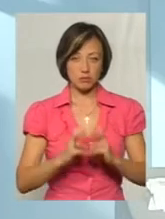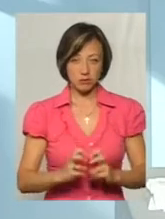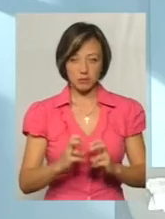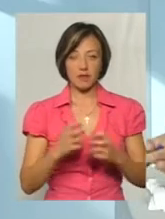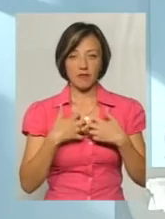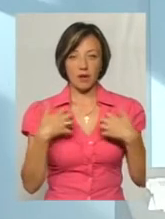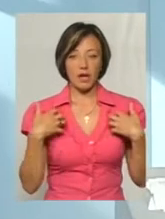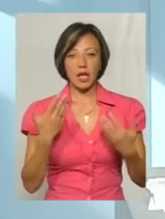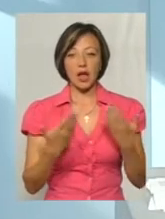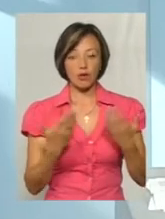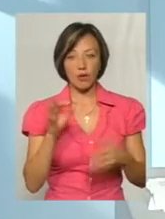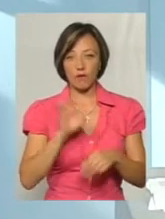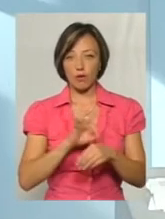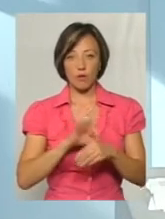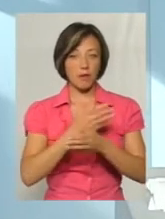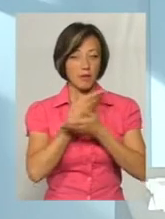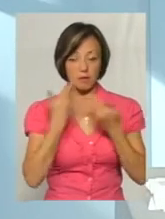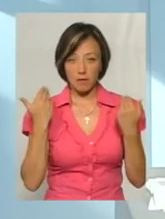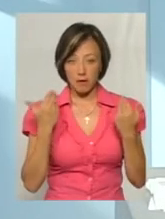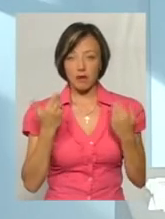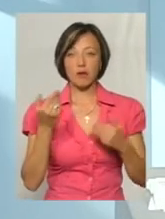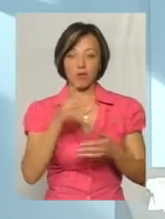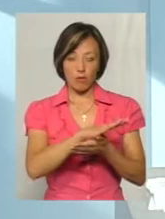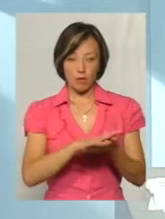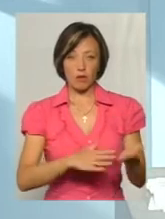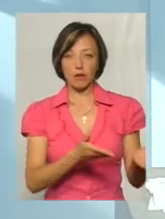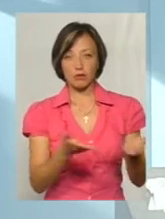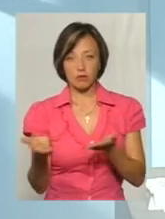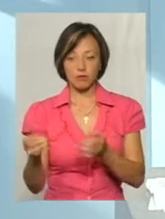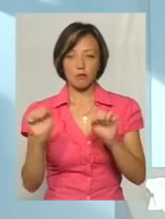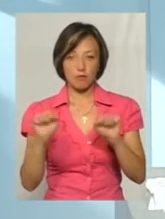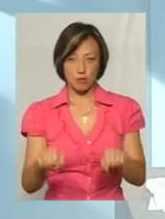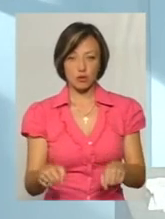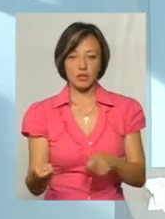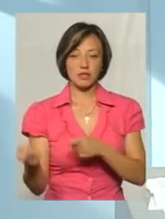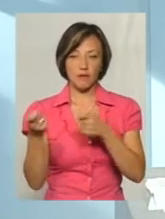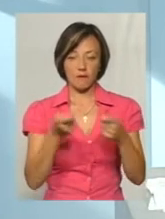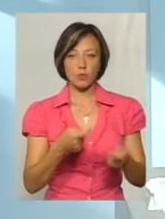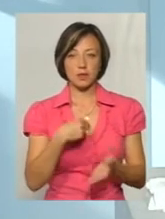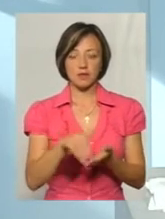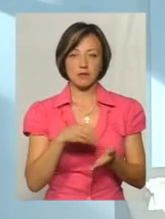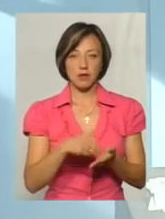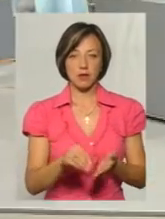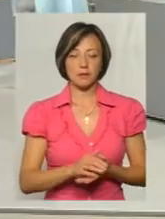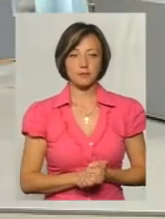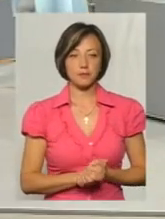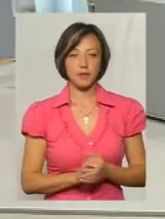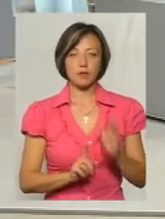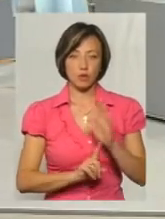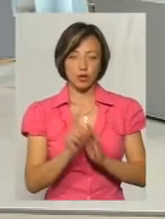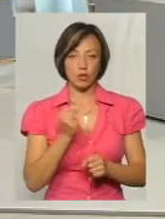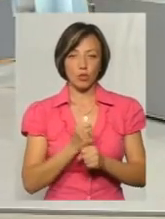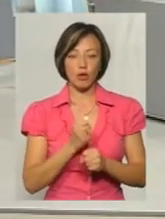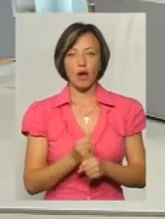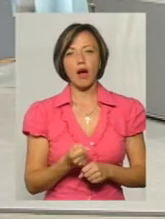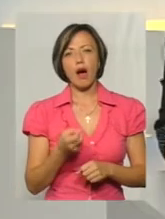тварини. І якщо захворювання не буде виявлятися, в подальшому на повні масштаби можливе розпочати свою роботу. А